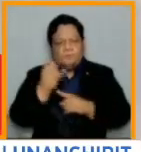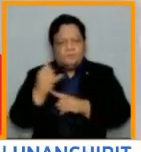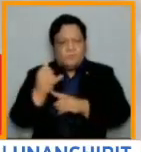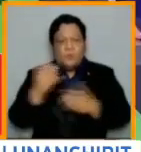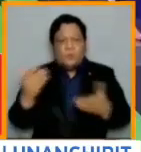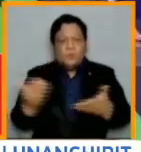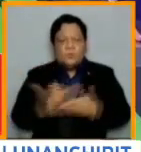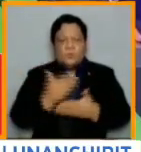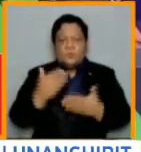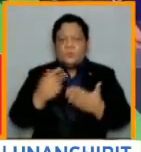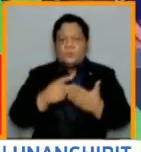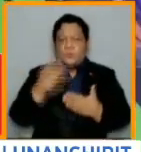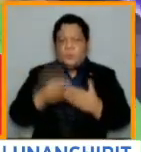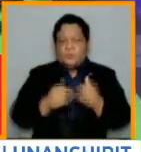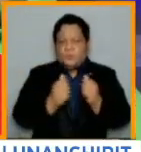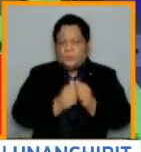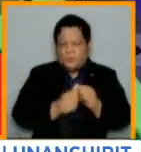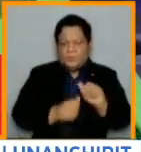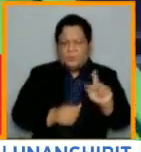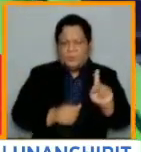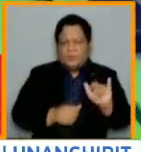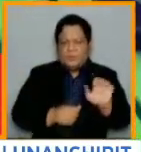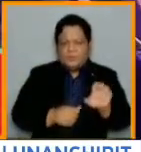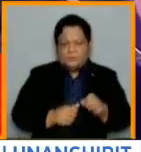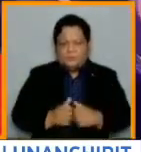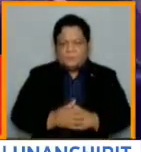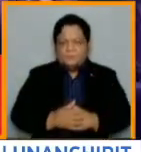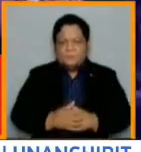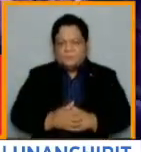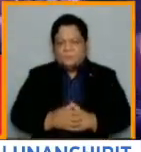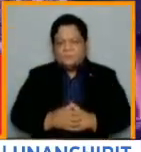kasama si Kylie Padilla.